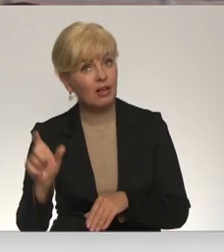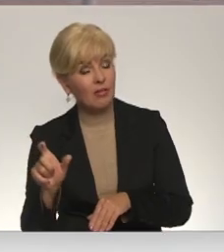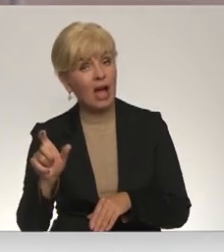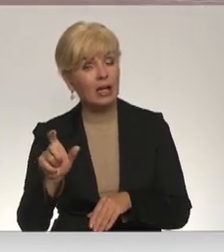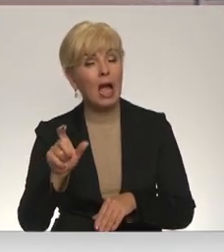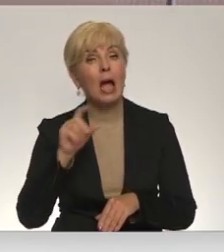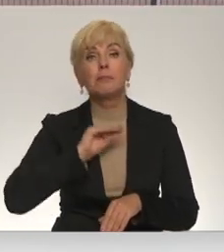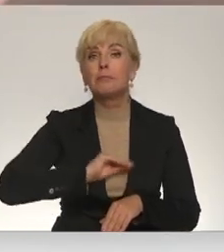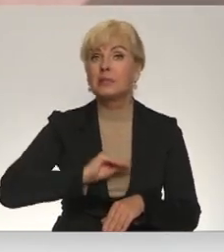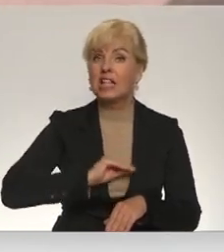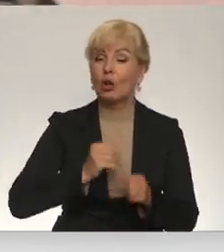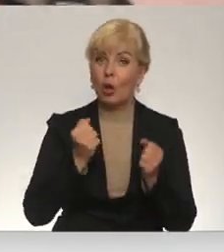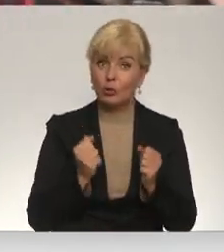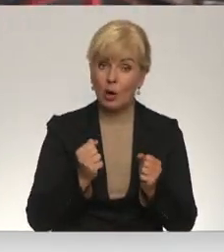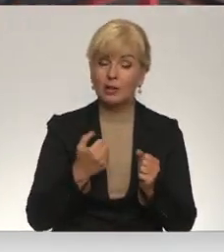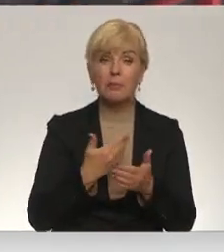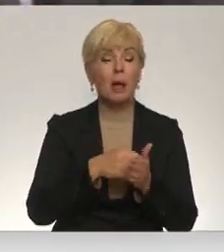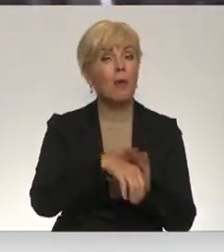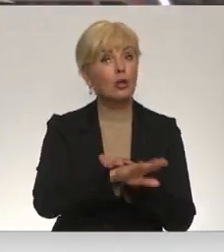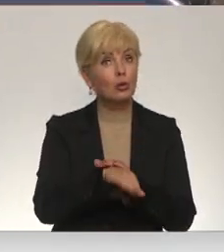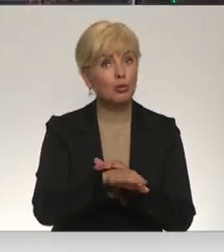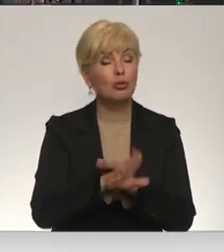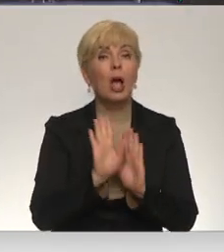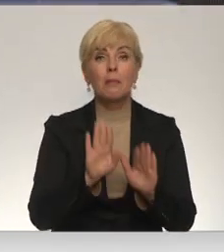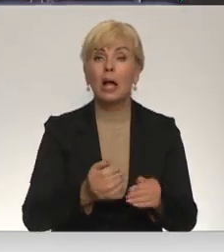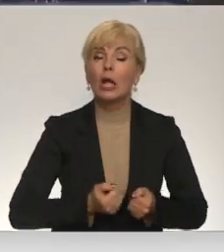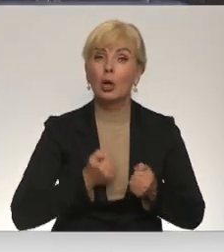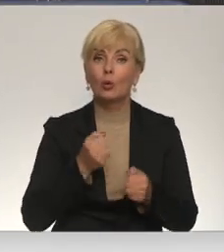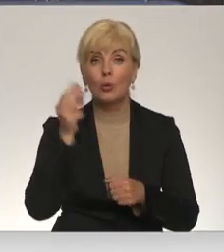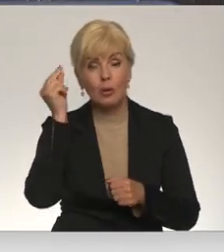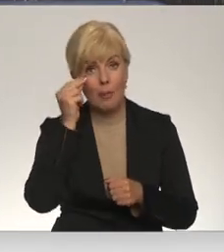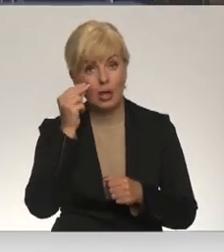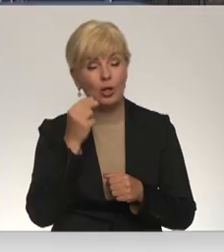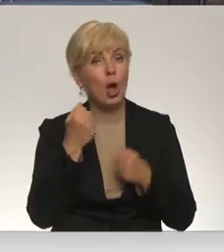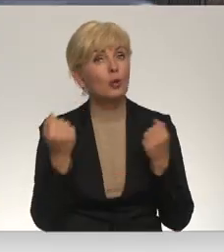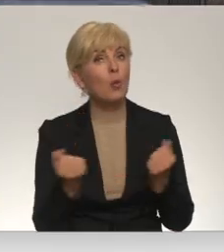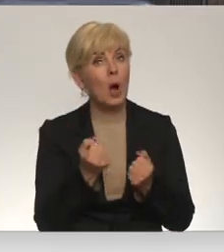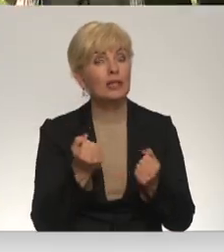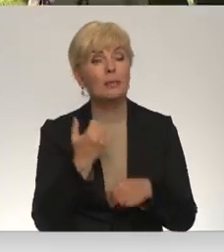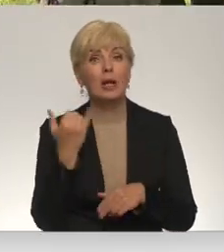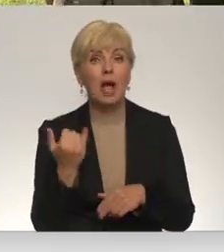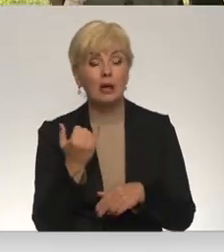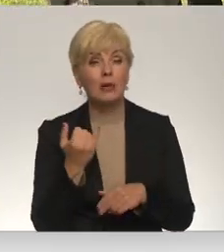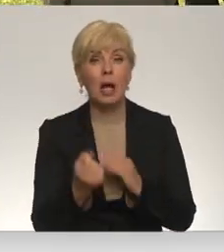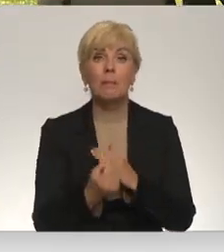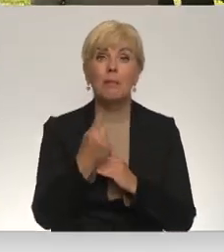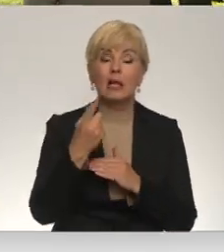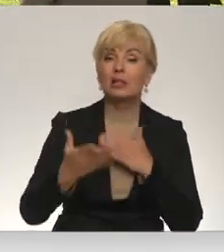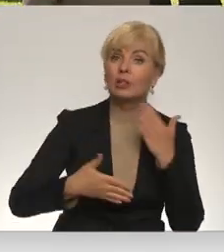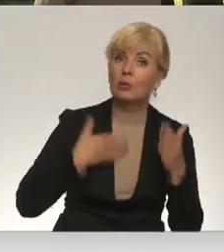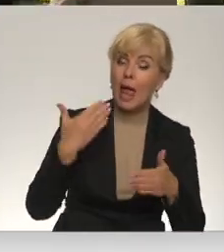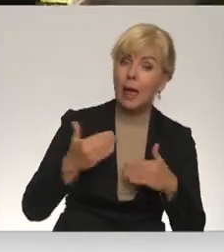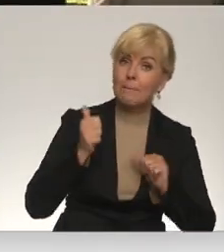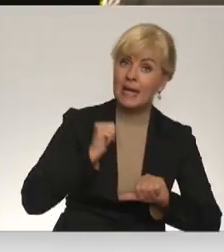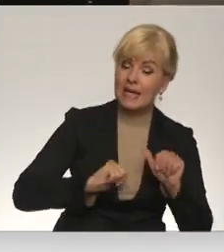noturības trauciņš. Ja tas palicis tukšāks, grūtāk paliek mācīties, nodarboties ar hobijiem un parādās trauksmes vai depresijas pazīmes,